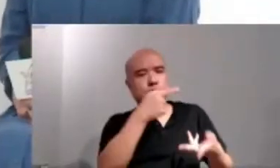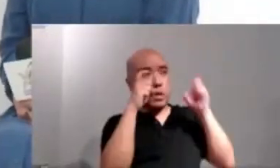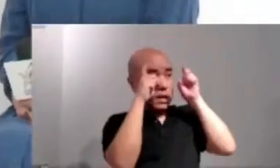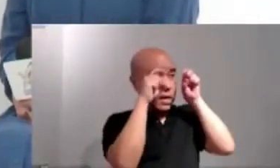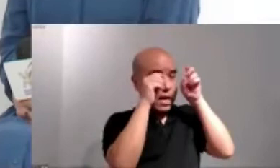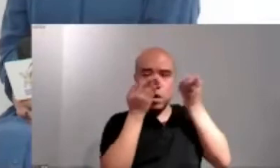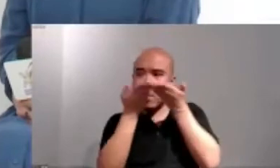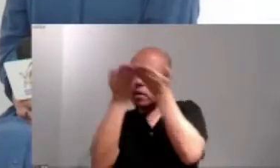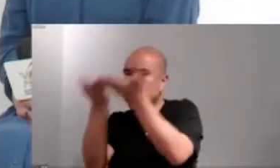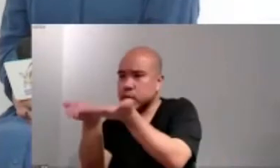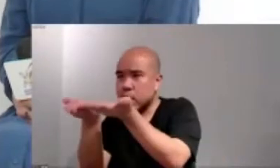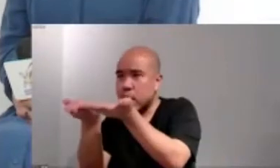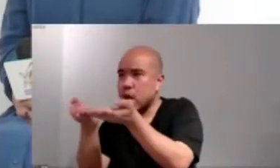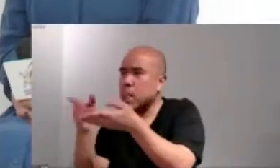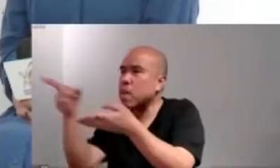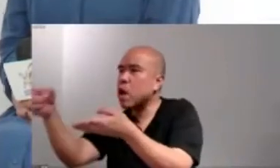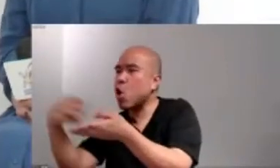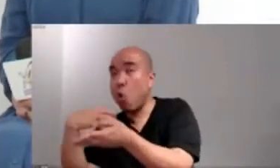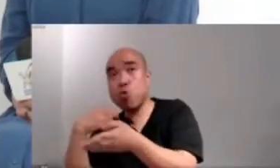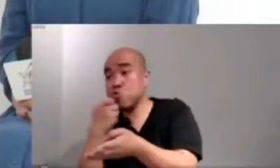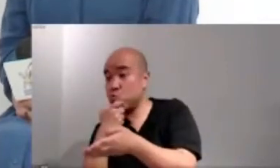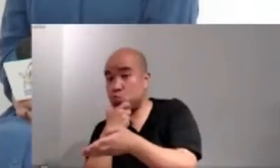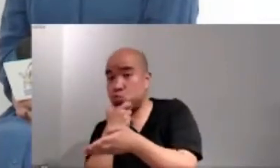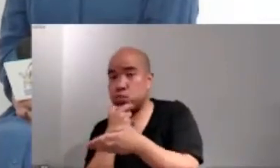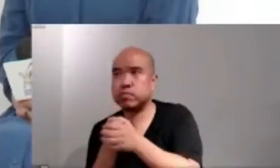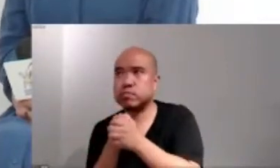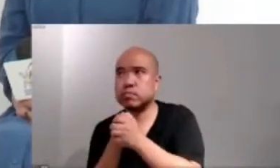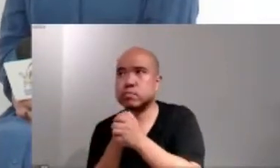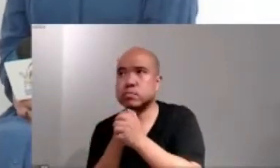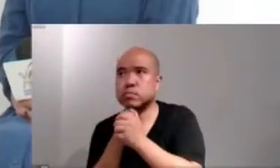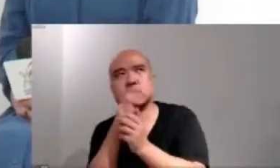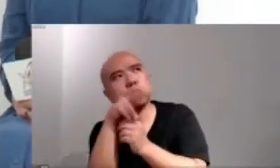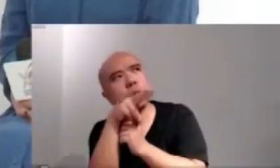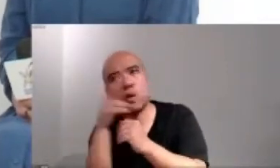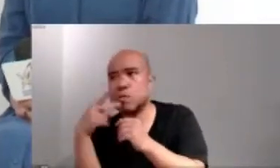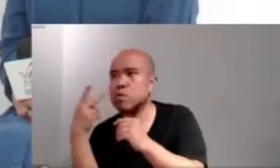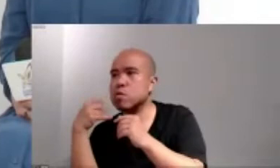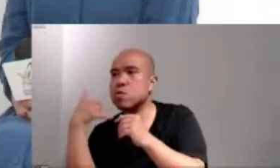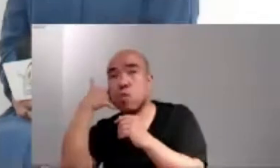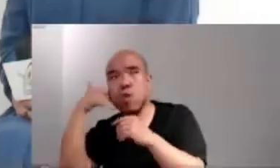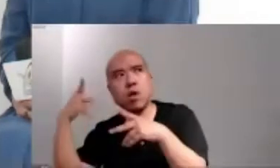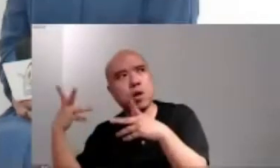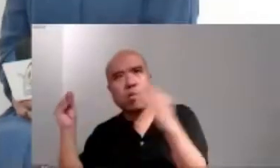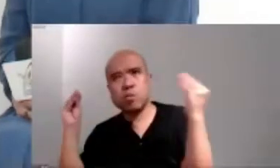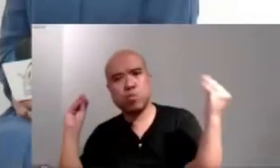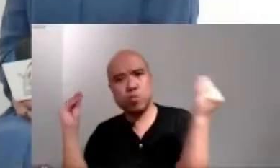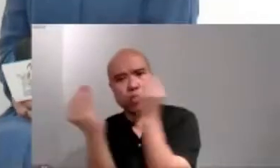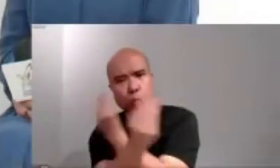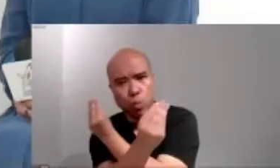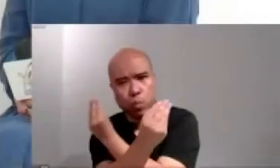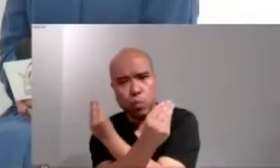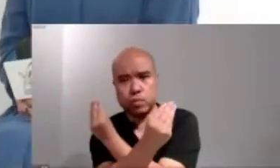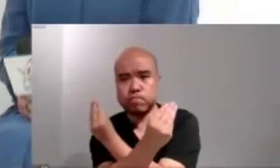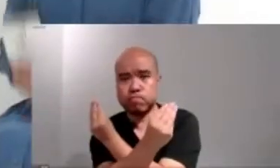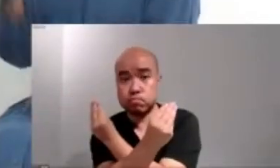直至到可能你覺得你啱用，咁你就揾樣嘢同我聯絡。交換是不是大概的過程是這